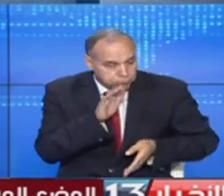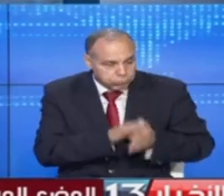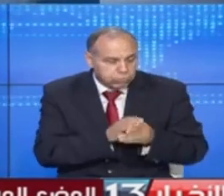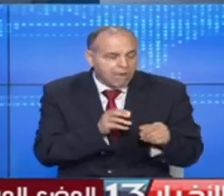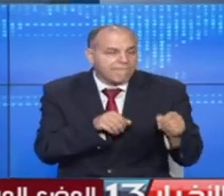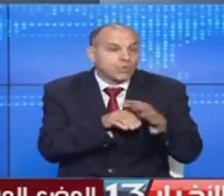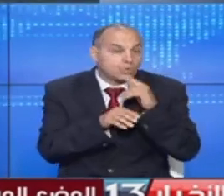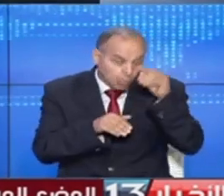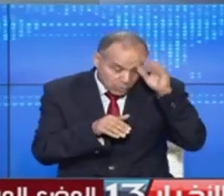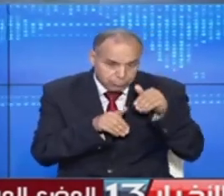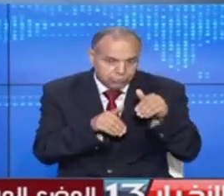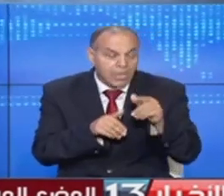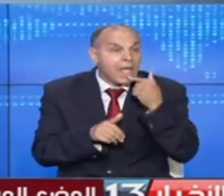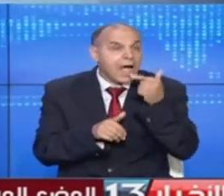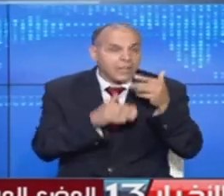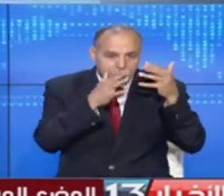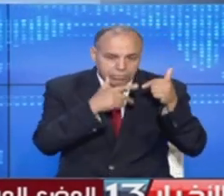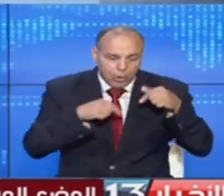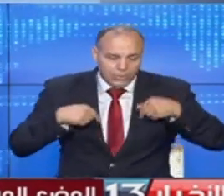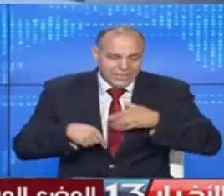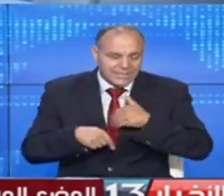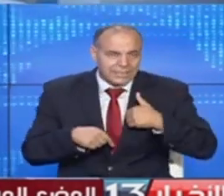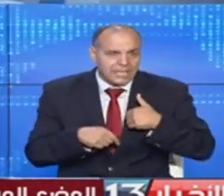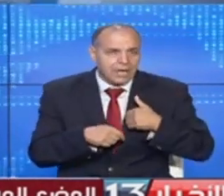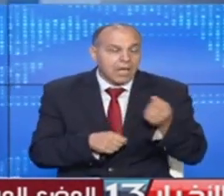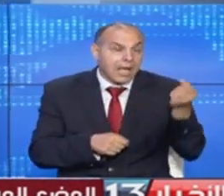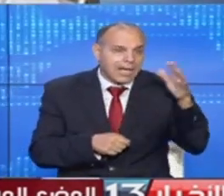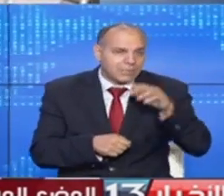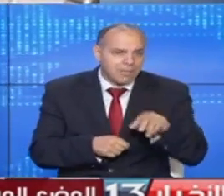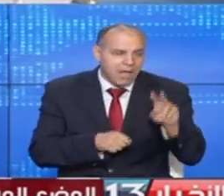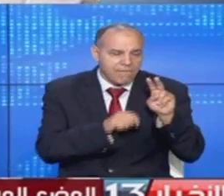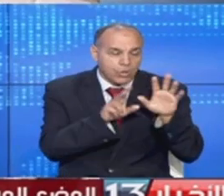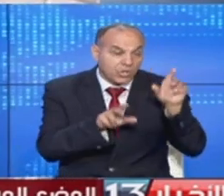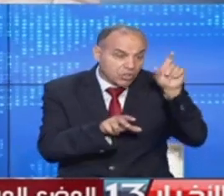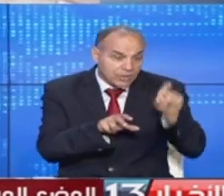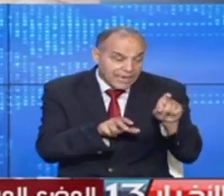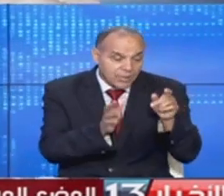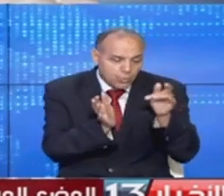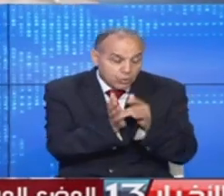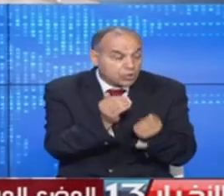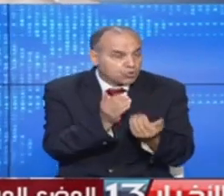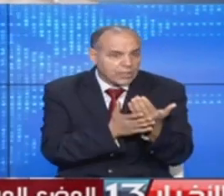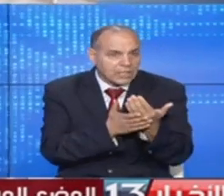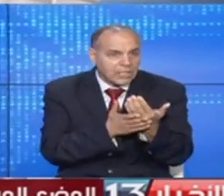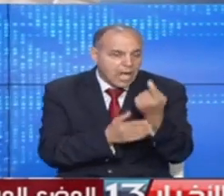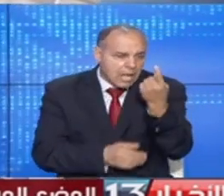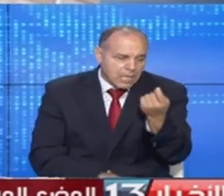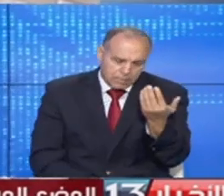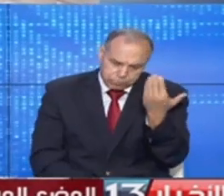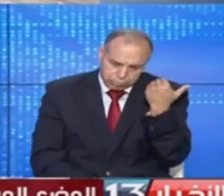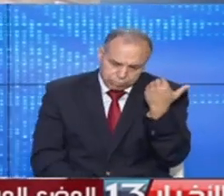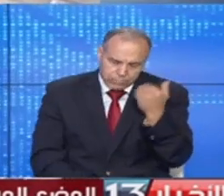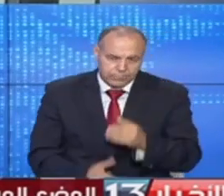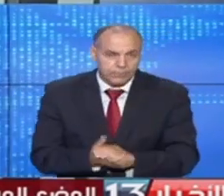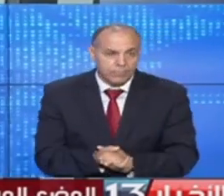الفيروس في البلاد بعد ان احست وزاره الصحه اصابه خمس مائه وثمان وعشرين حاله جديده خلال الاربع وعشرين ساعه